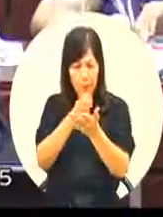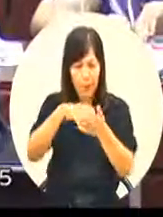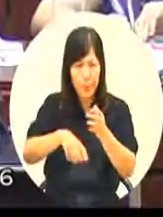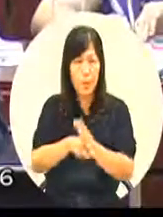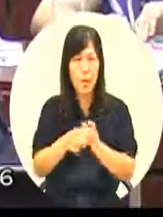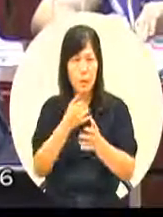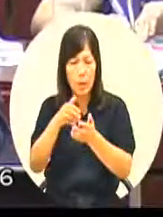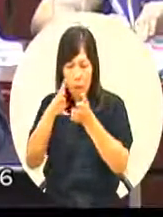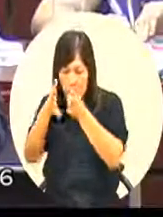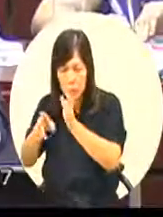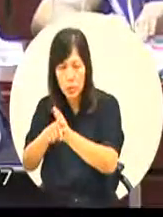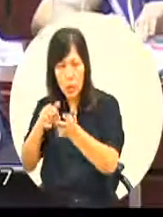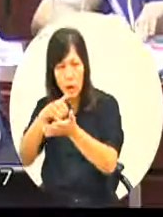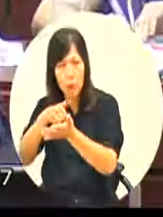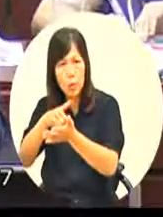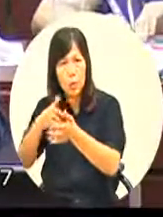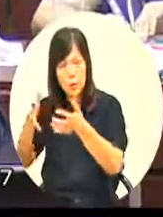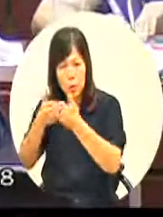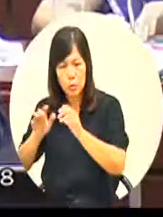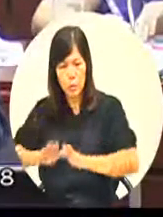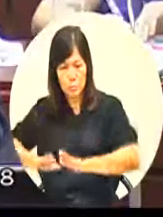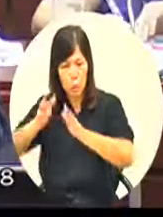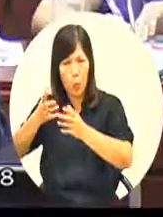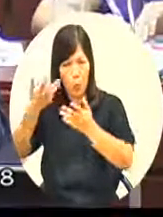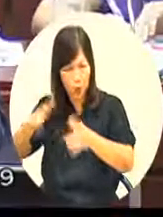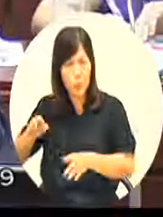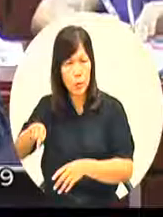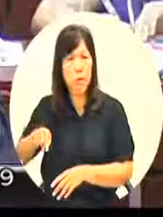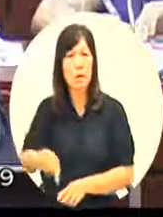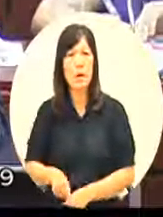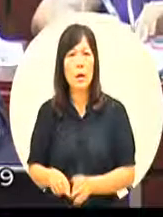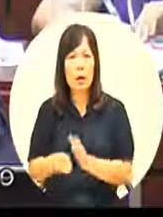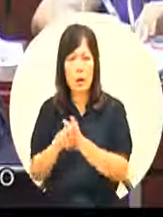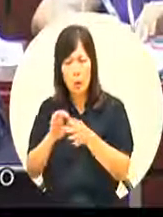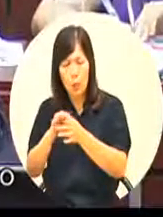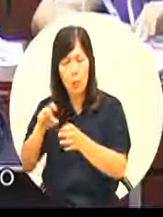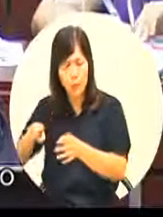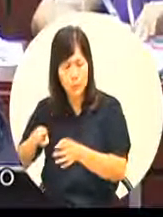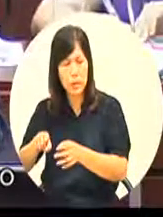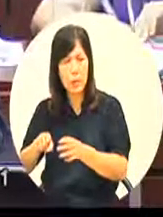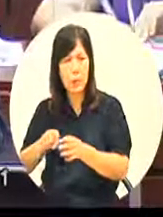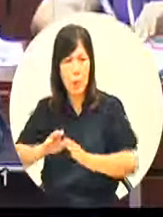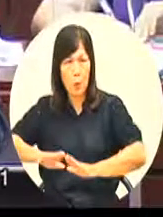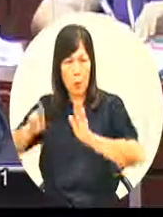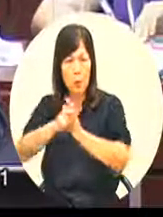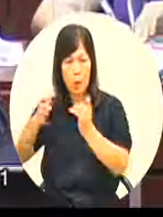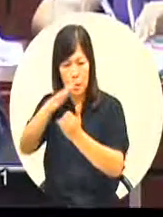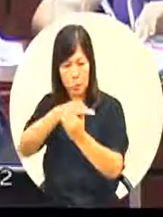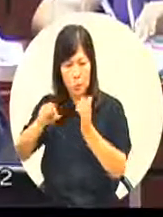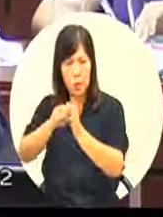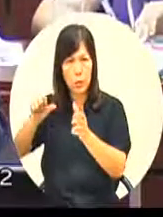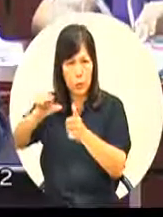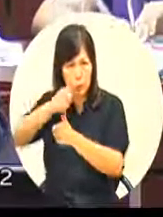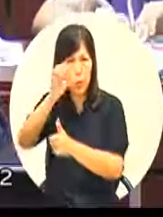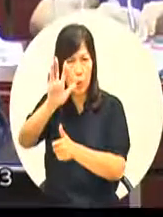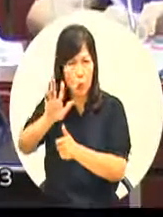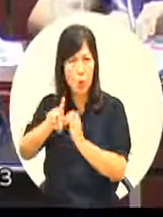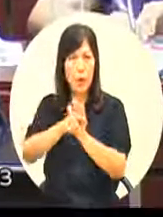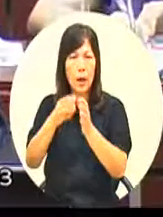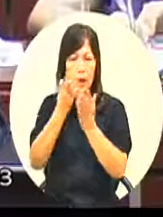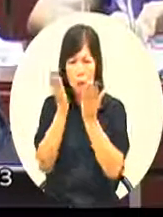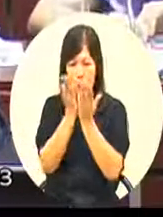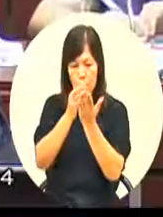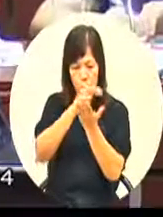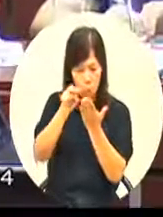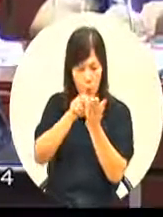弱势的这一块呢是进步最多的一部分哦。弱势关怀其实进到这个全国第五名，然后阅读是全国第